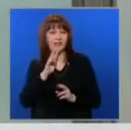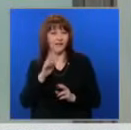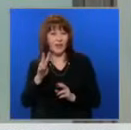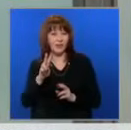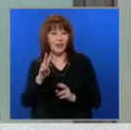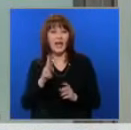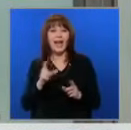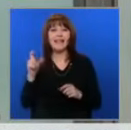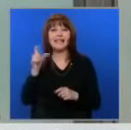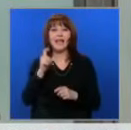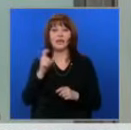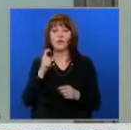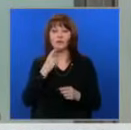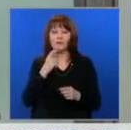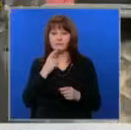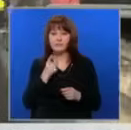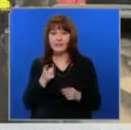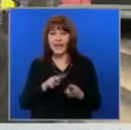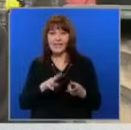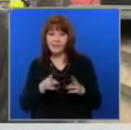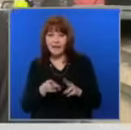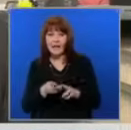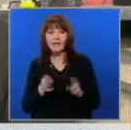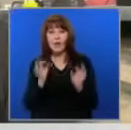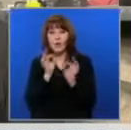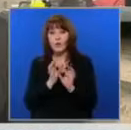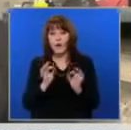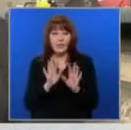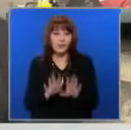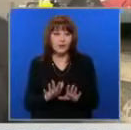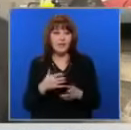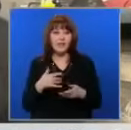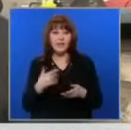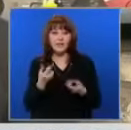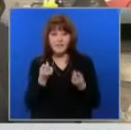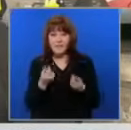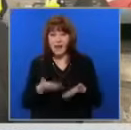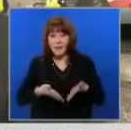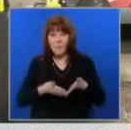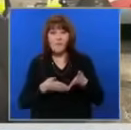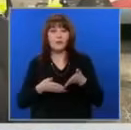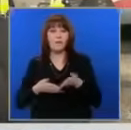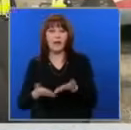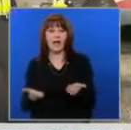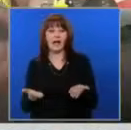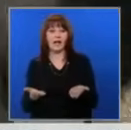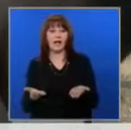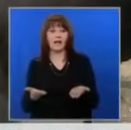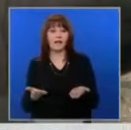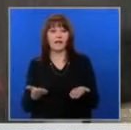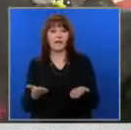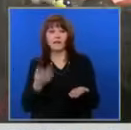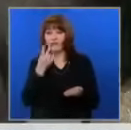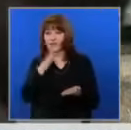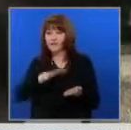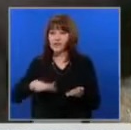бил изменен, но реални промени няма. Искахме малко подпомагане за необлагодетелствани райони. Те така ни водат, защото наистина сме необлагодетелствани.